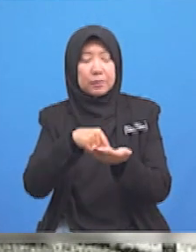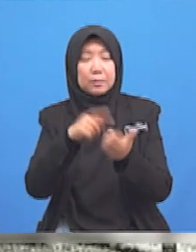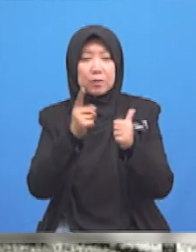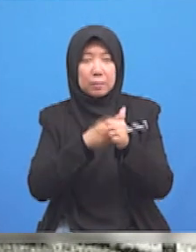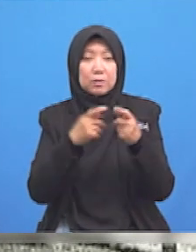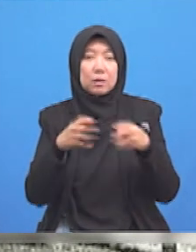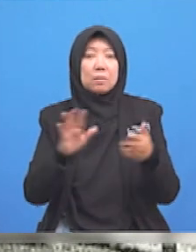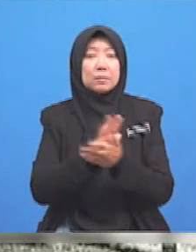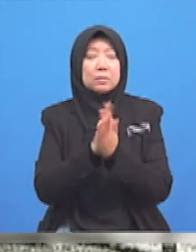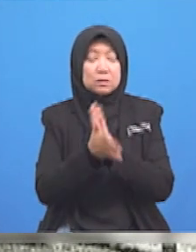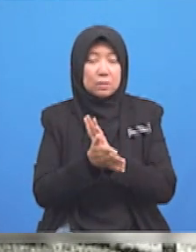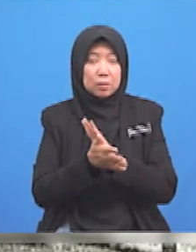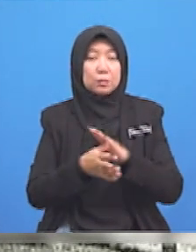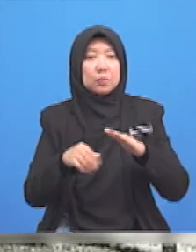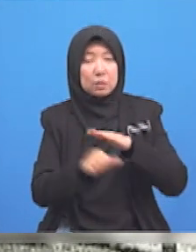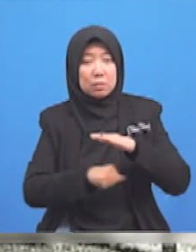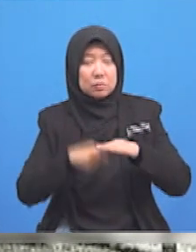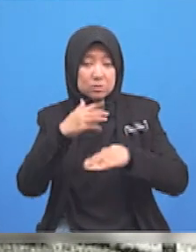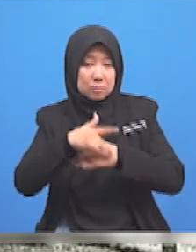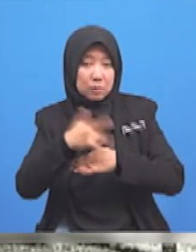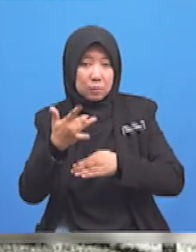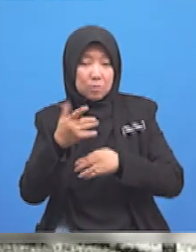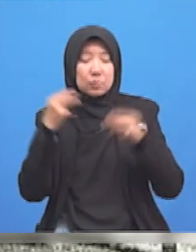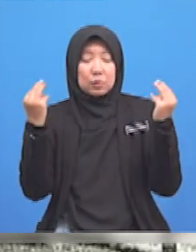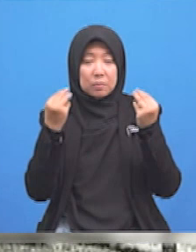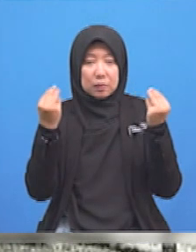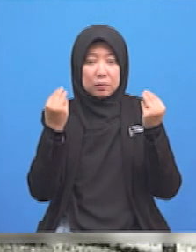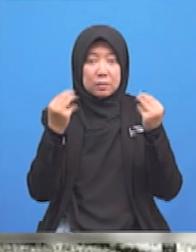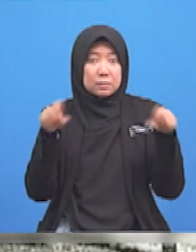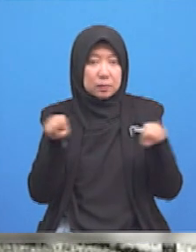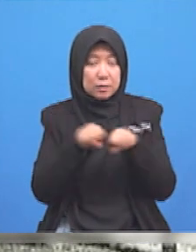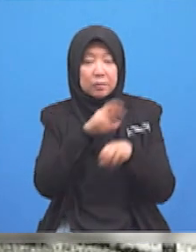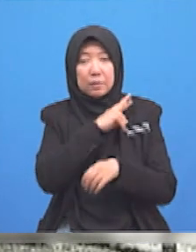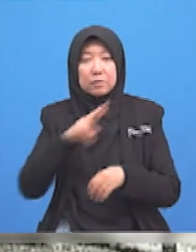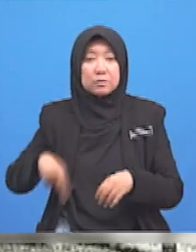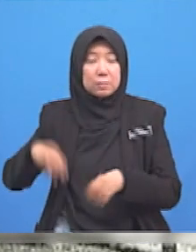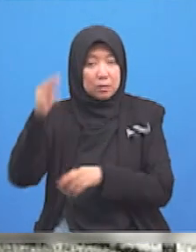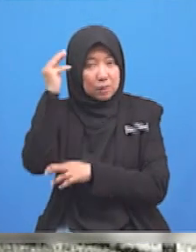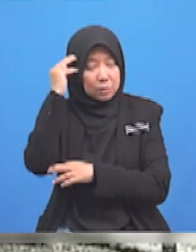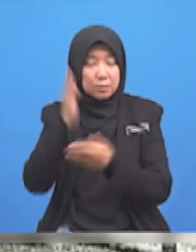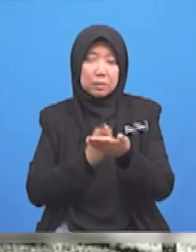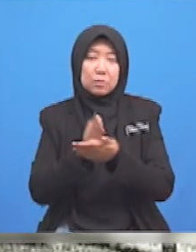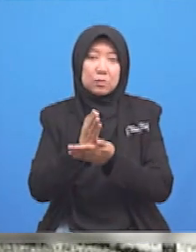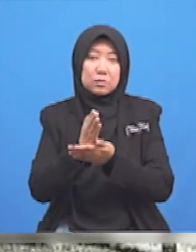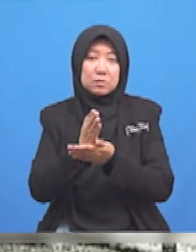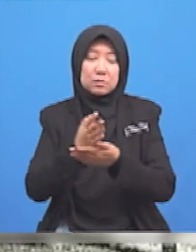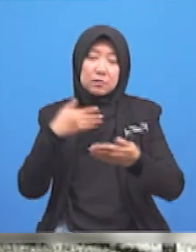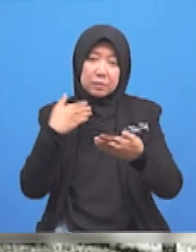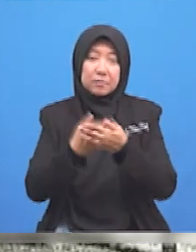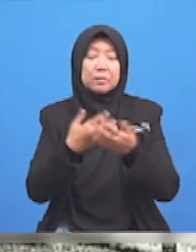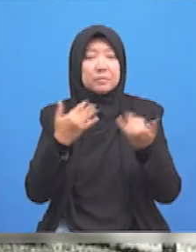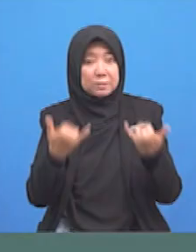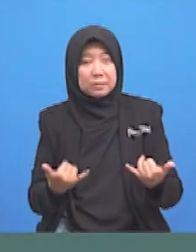telah menjadi perintis jalan kepada majlis persidangan Raja-Raja Melayu yang berterusan sehingga ke hari